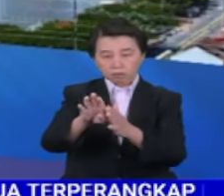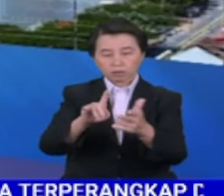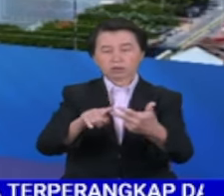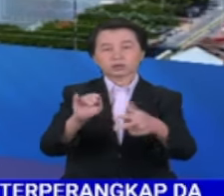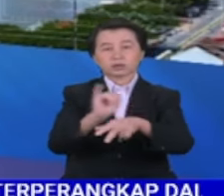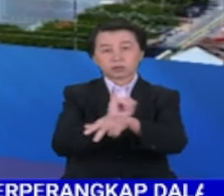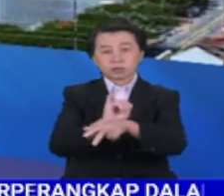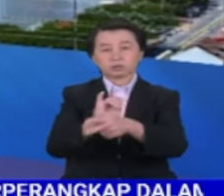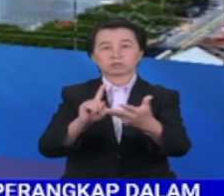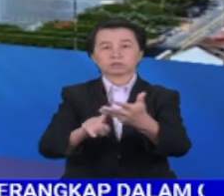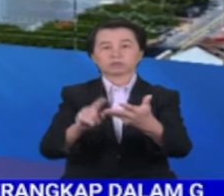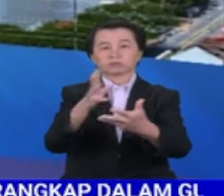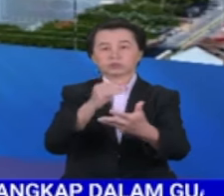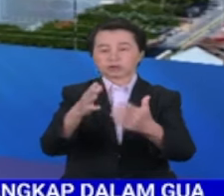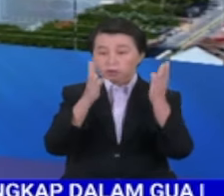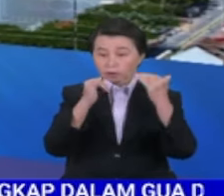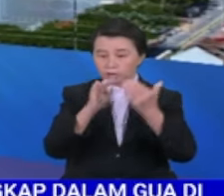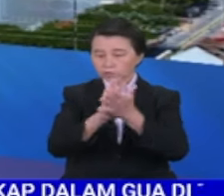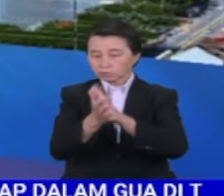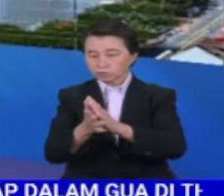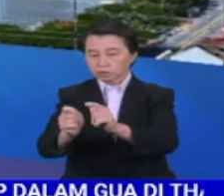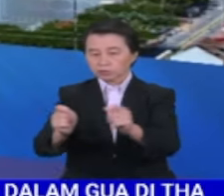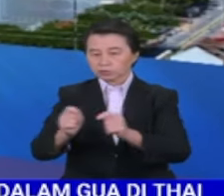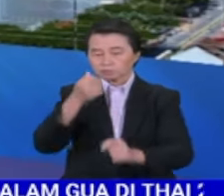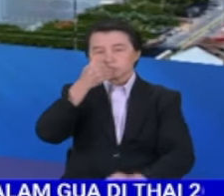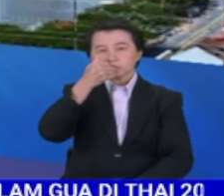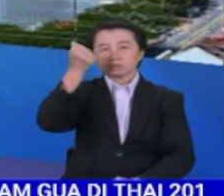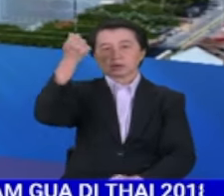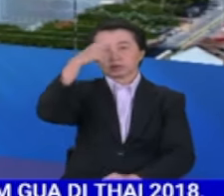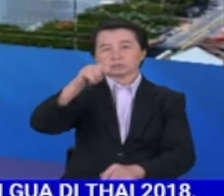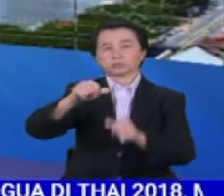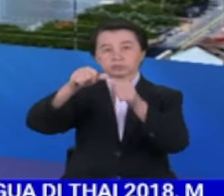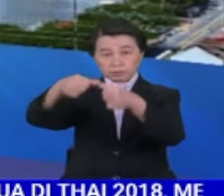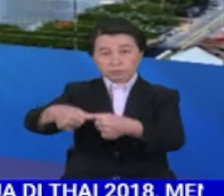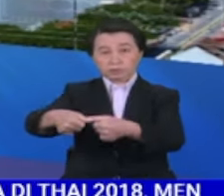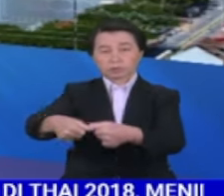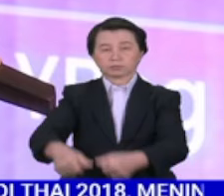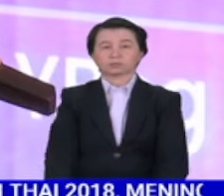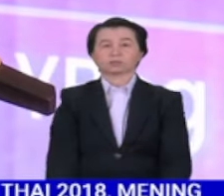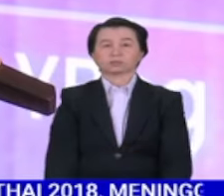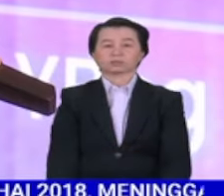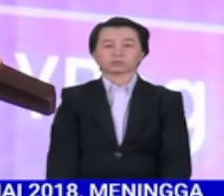Perindustrian malah diharap menjadi tempat terbaik untuk didiami